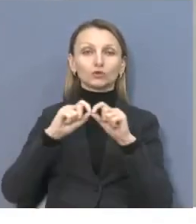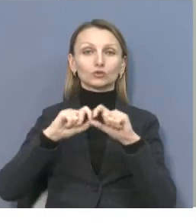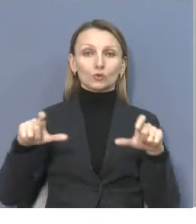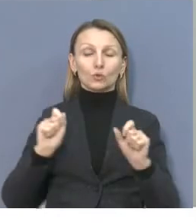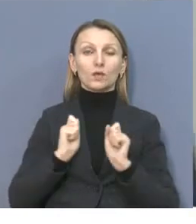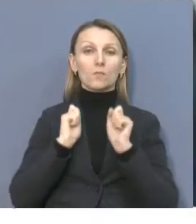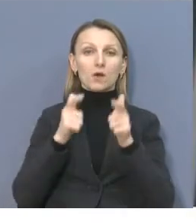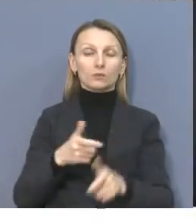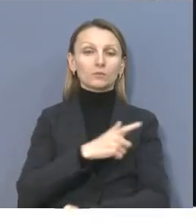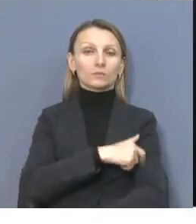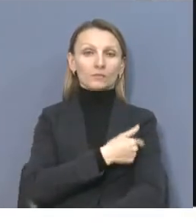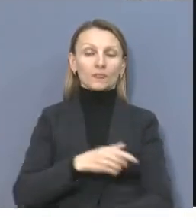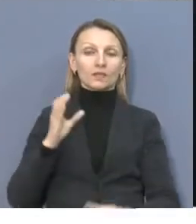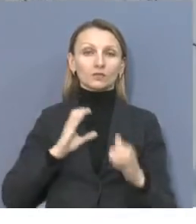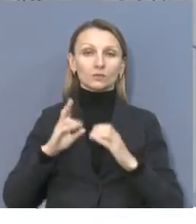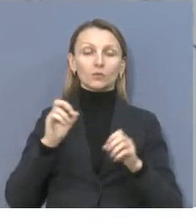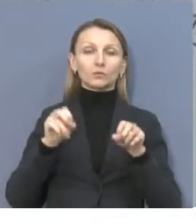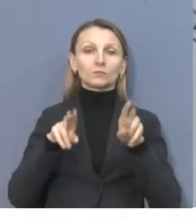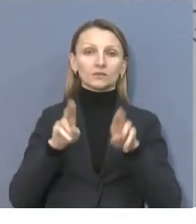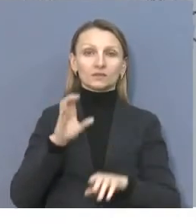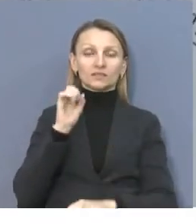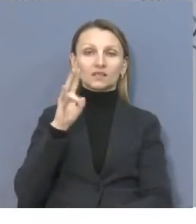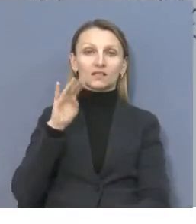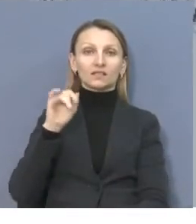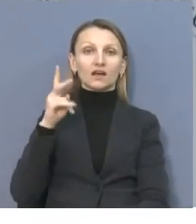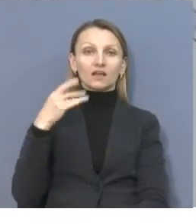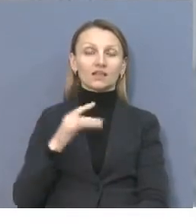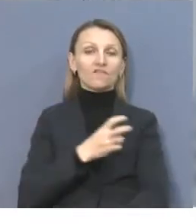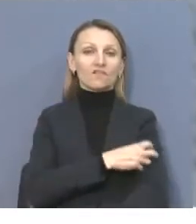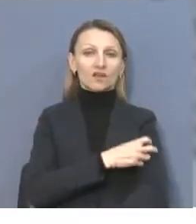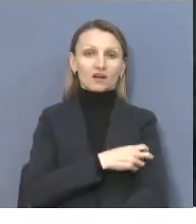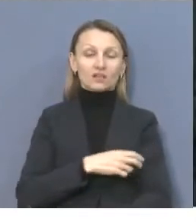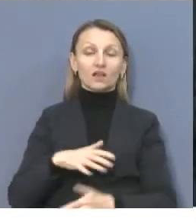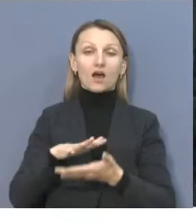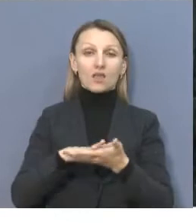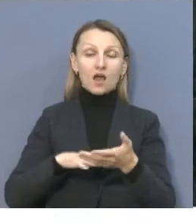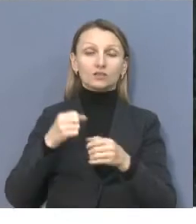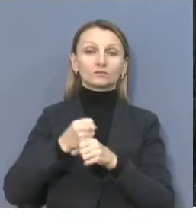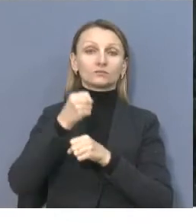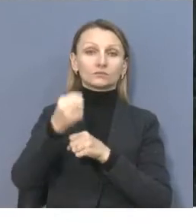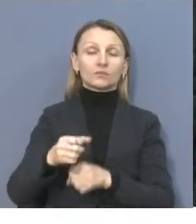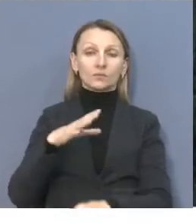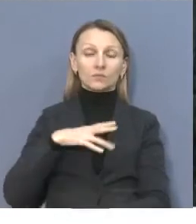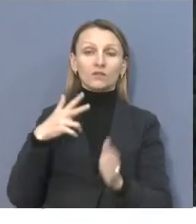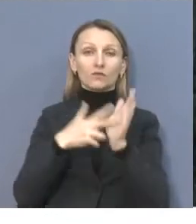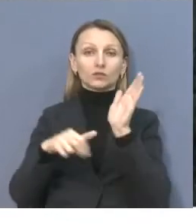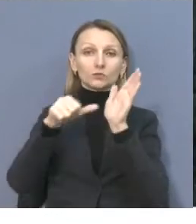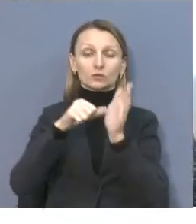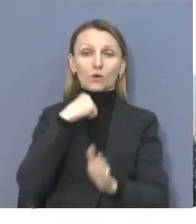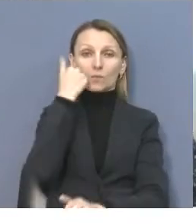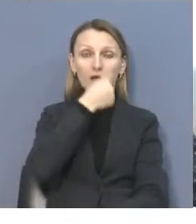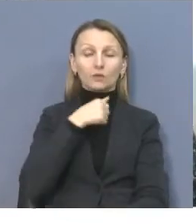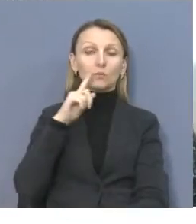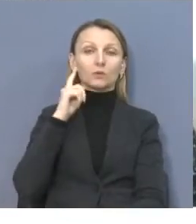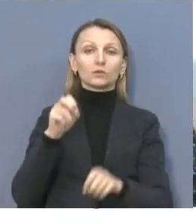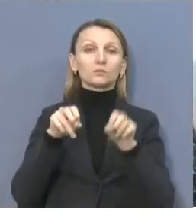в медицинский институт по специальности санитарный врач затем по распределению в 1986 году молодой специалист